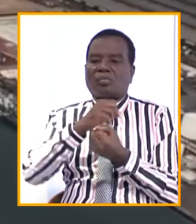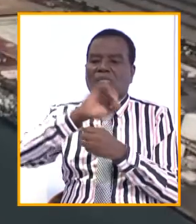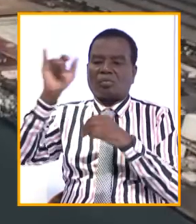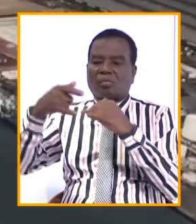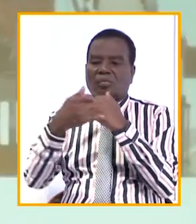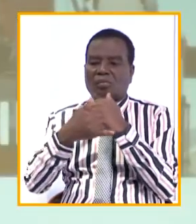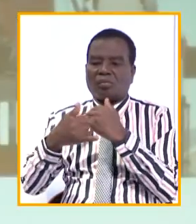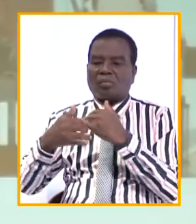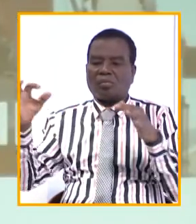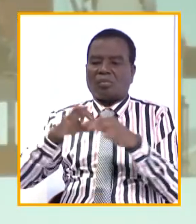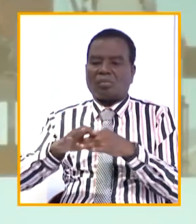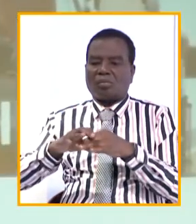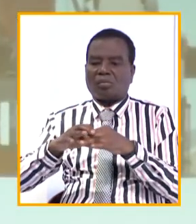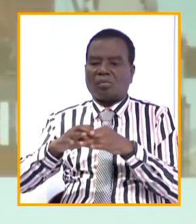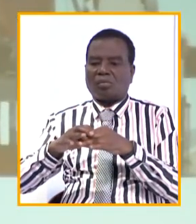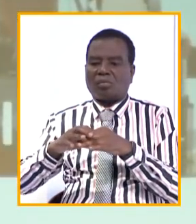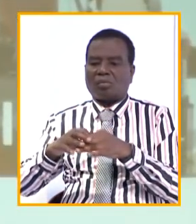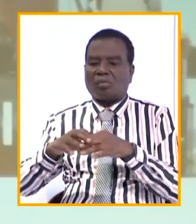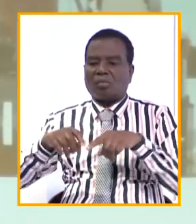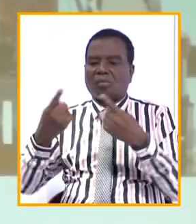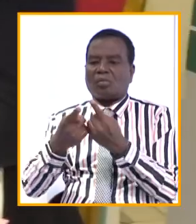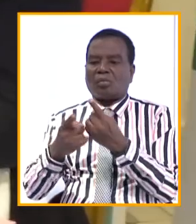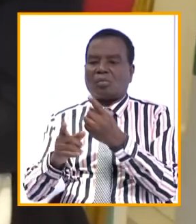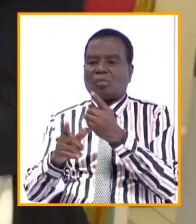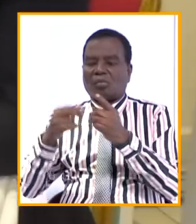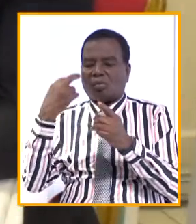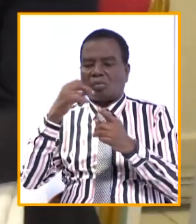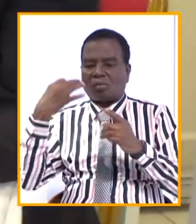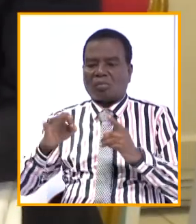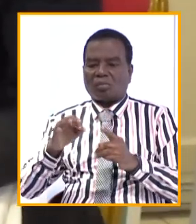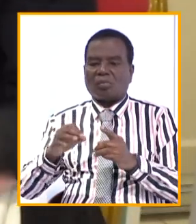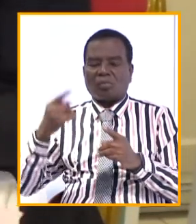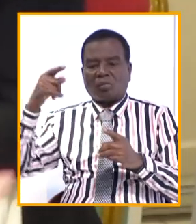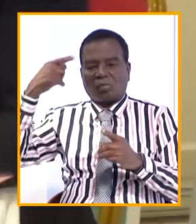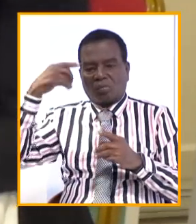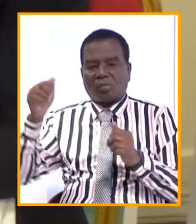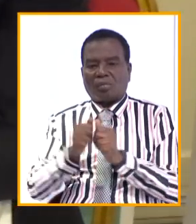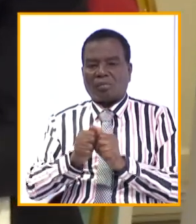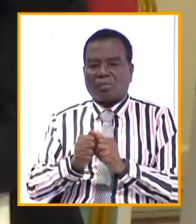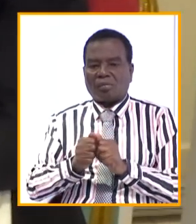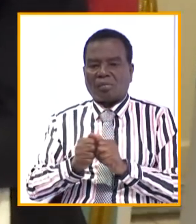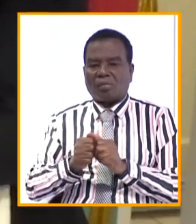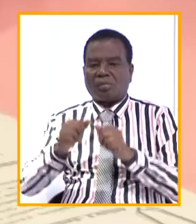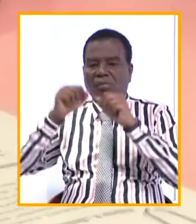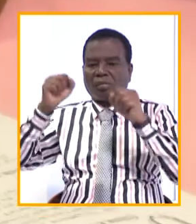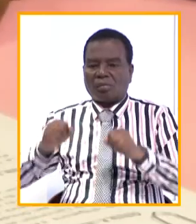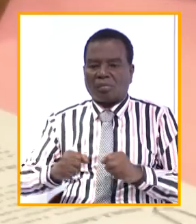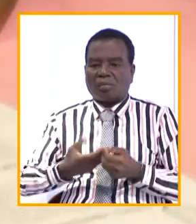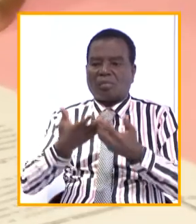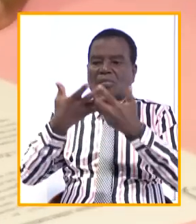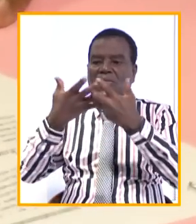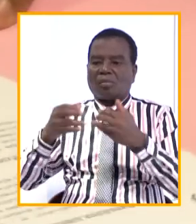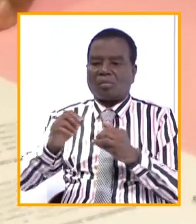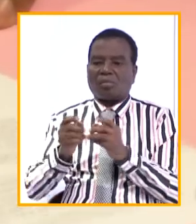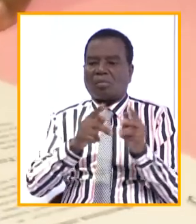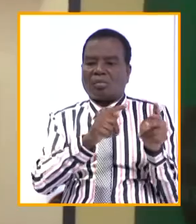la compagnie française d'assurance crédit, COFAS. L'État, à travers sa structure de promotion des exportations, transfère